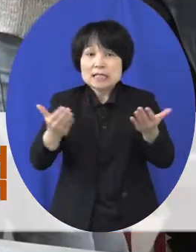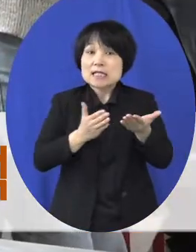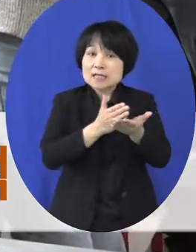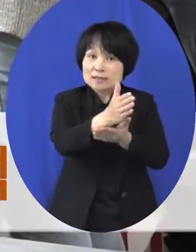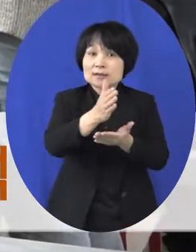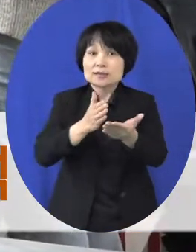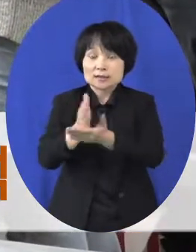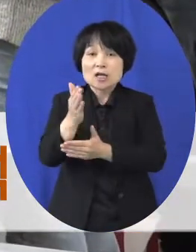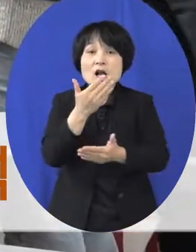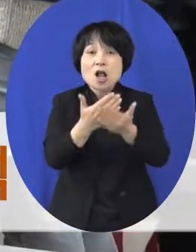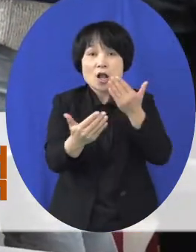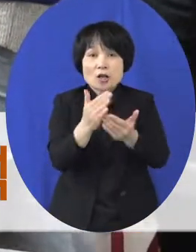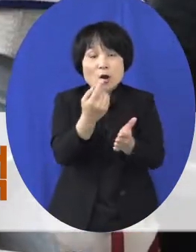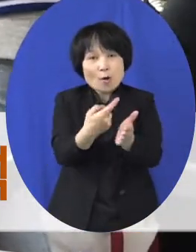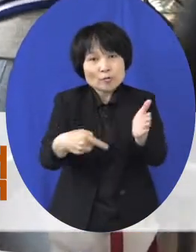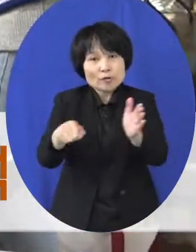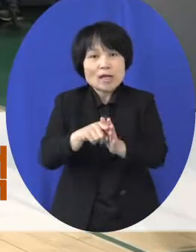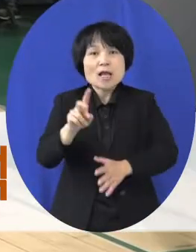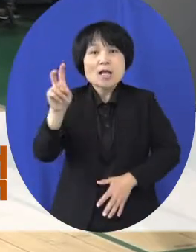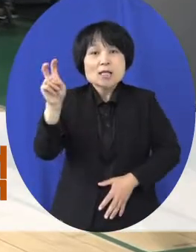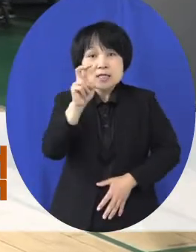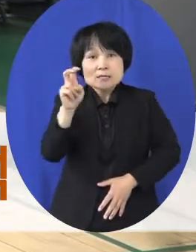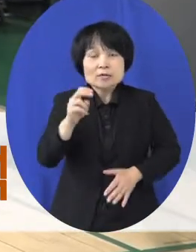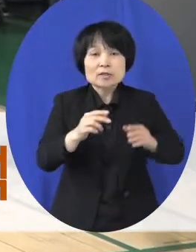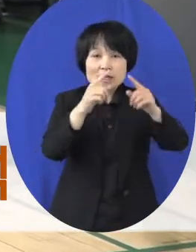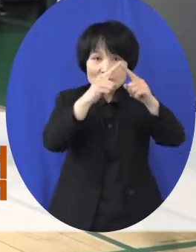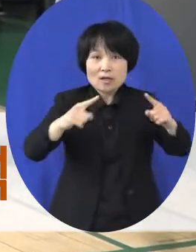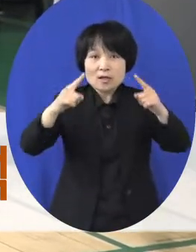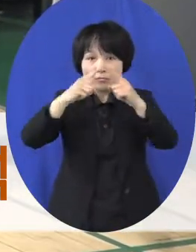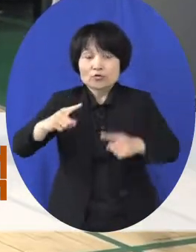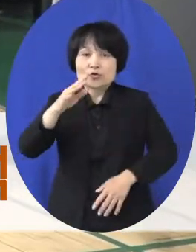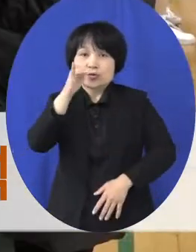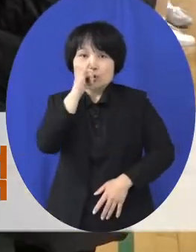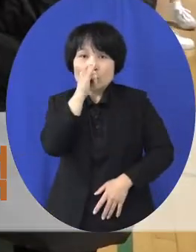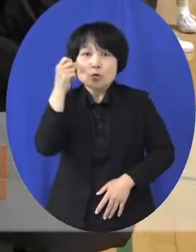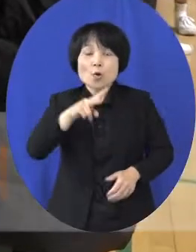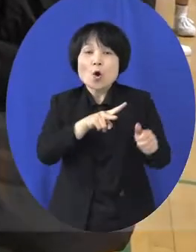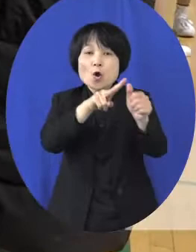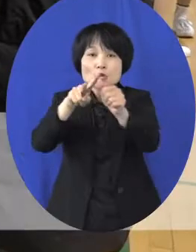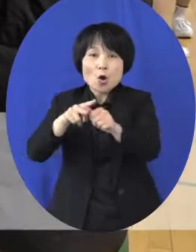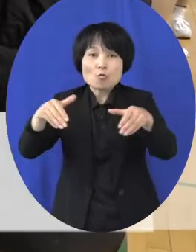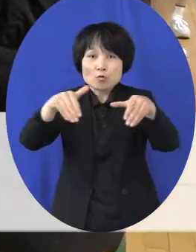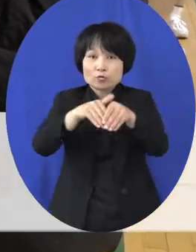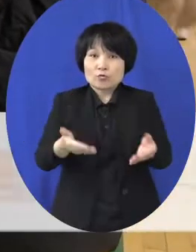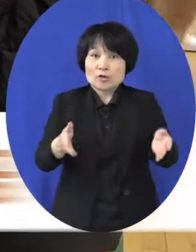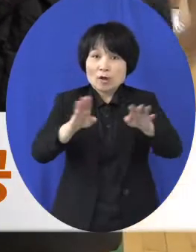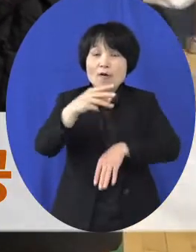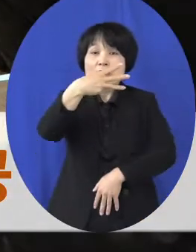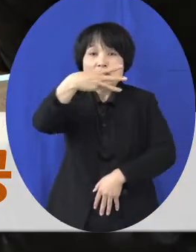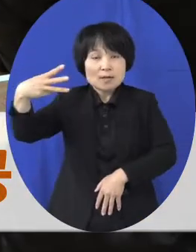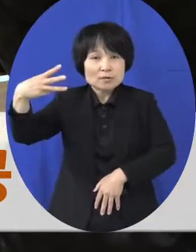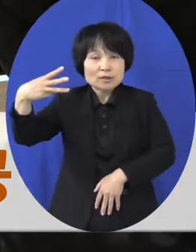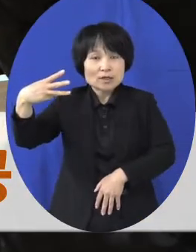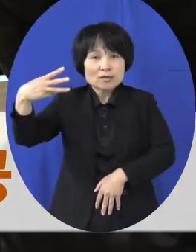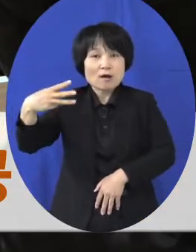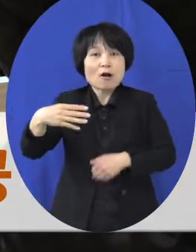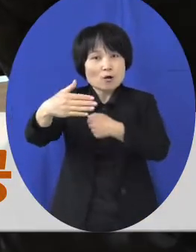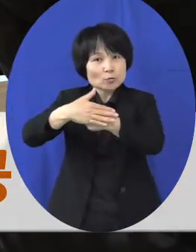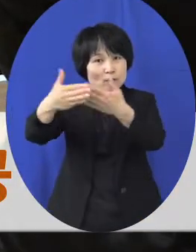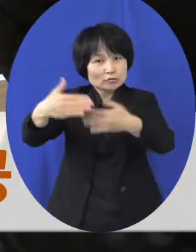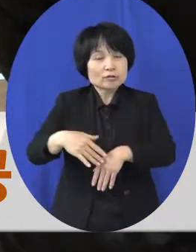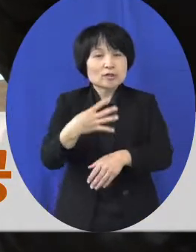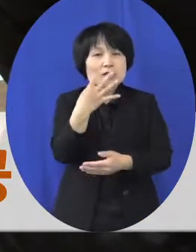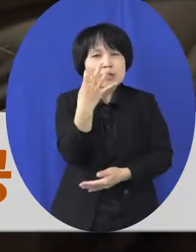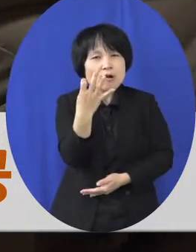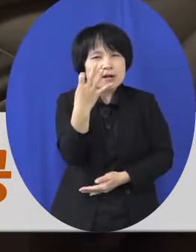위해 20개의 활동 부스와 충남교육연구정보원, 삼성디스플레이가 마련한 14개의 전문 직업체험